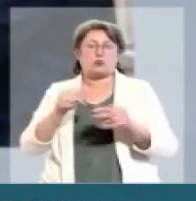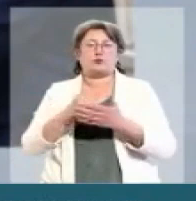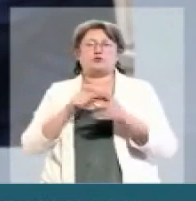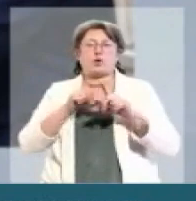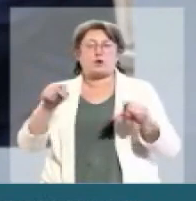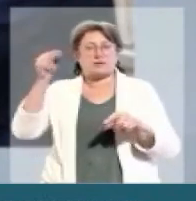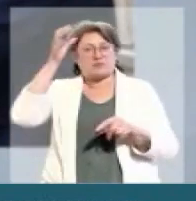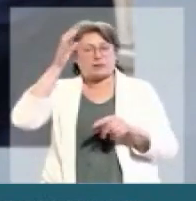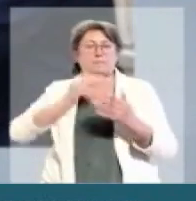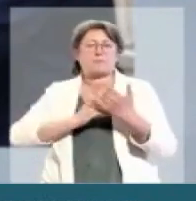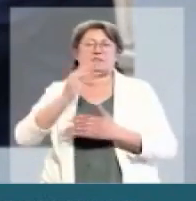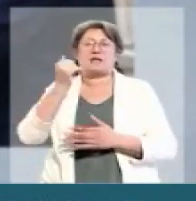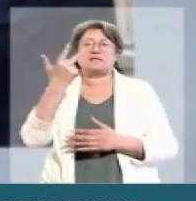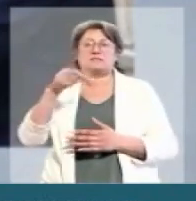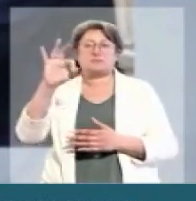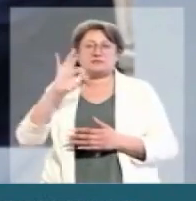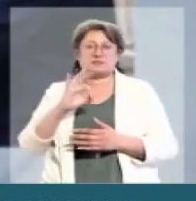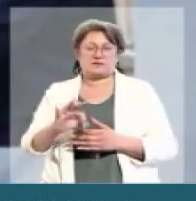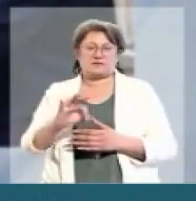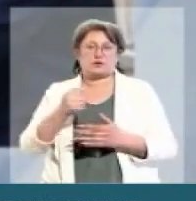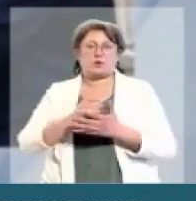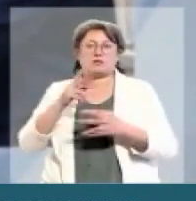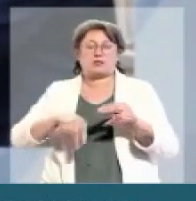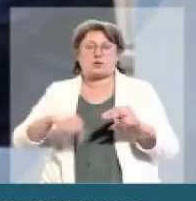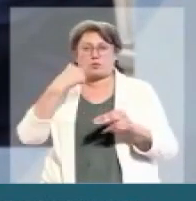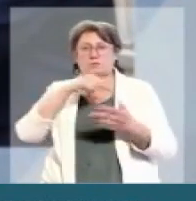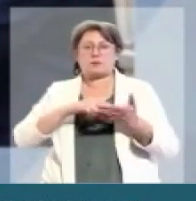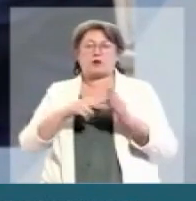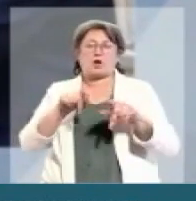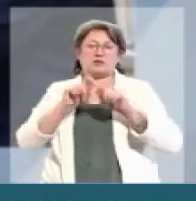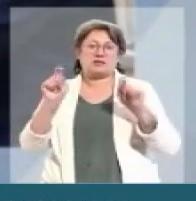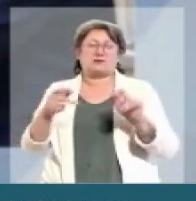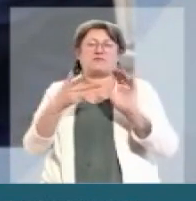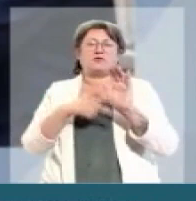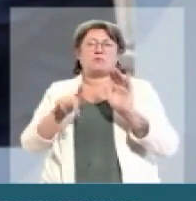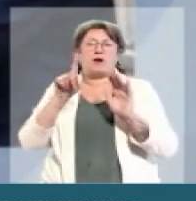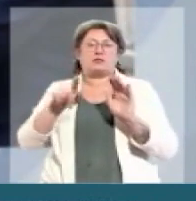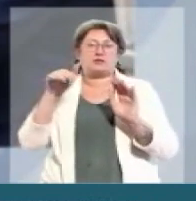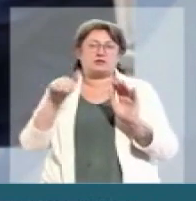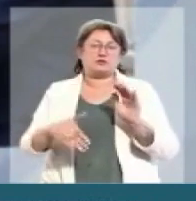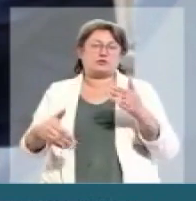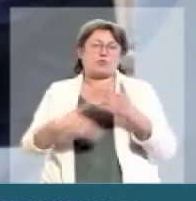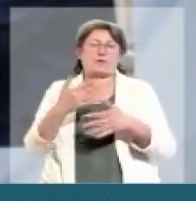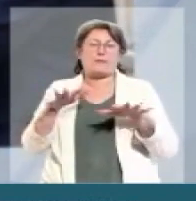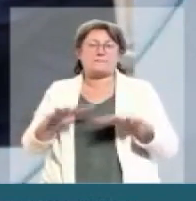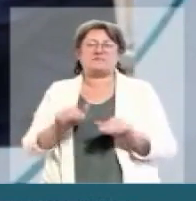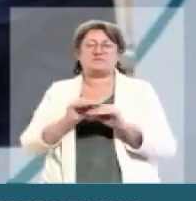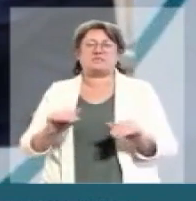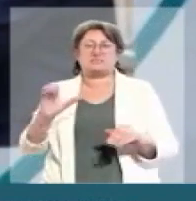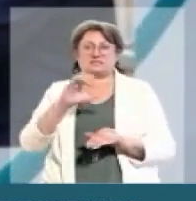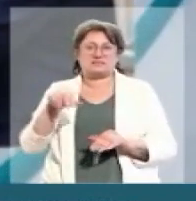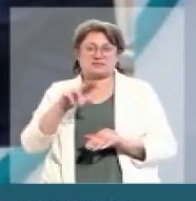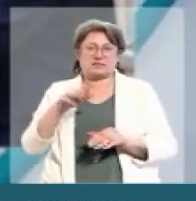дошкольного образования повысится на 30%. До конца этого года планируется открытие 81 тысячи новых мест в детских